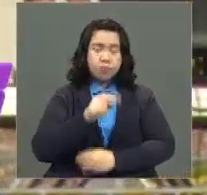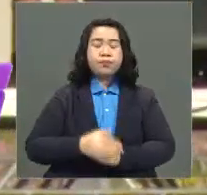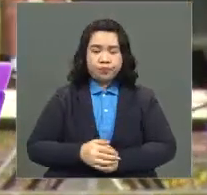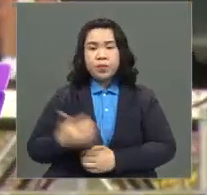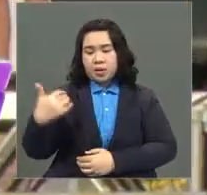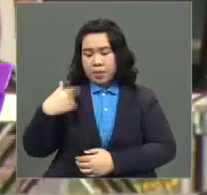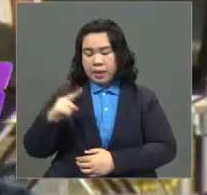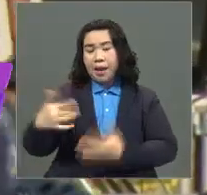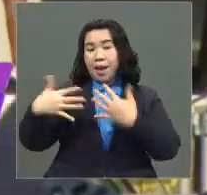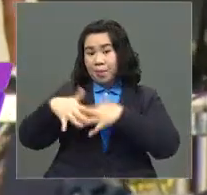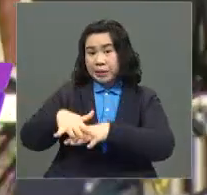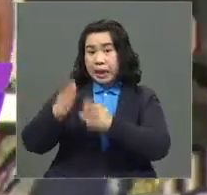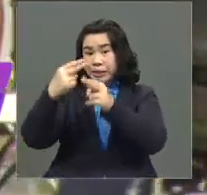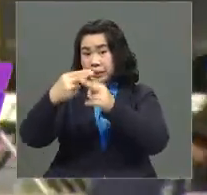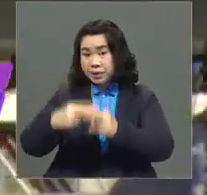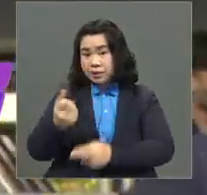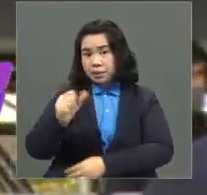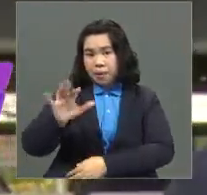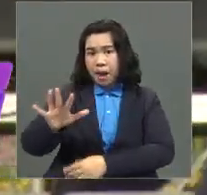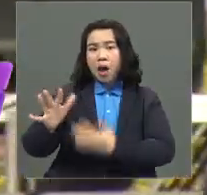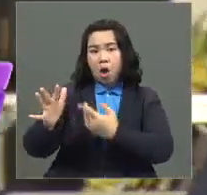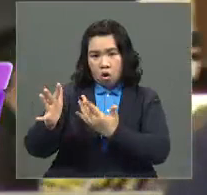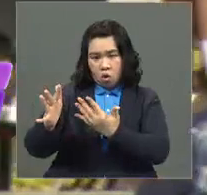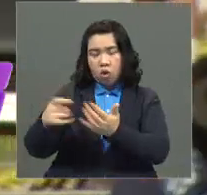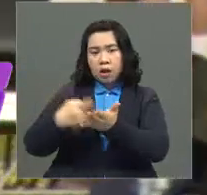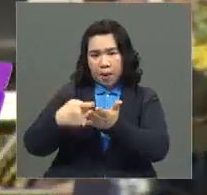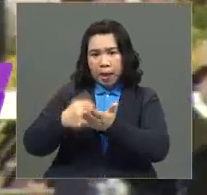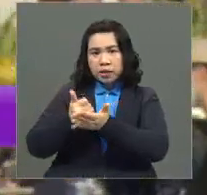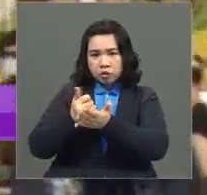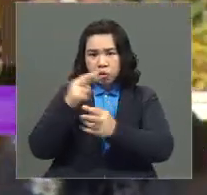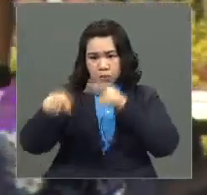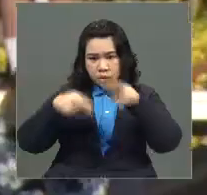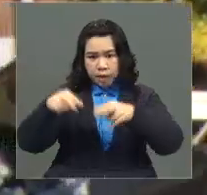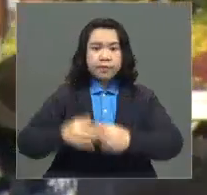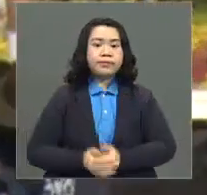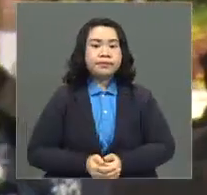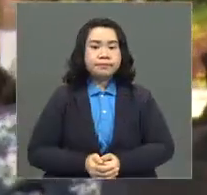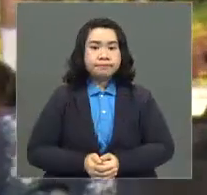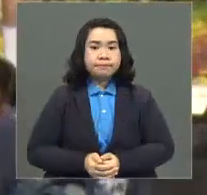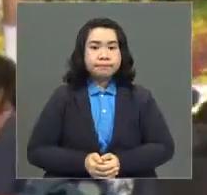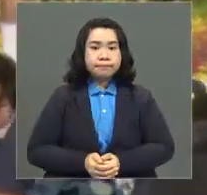ประสานจากผู้ที่ได้รับหมายเรียก15คนโดยจะดูแลเรื่องการประกันตัว